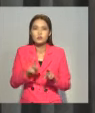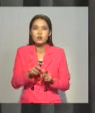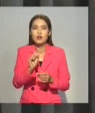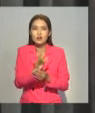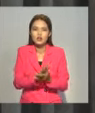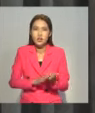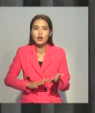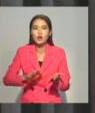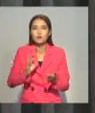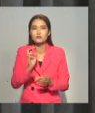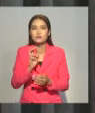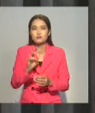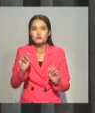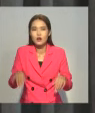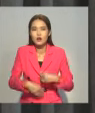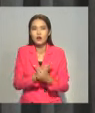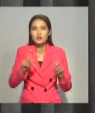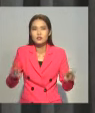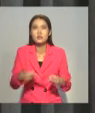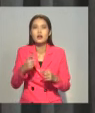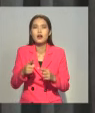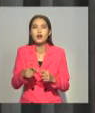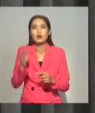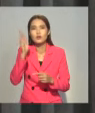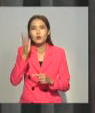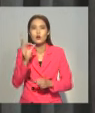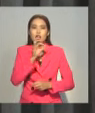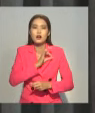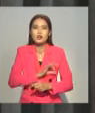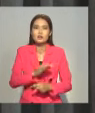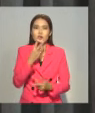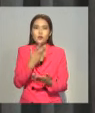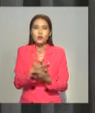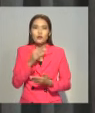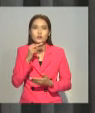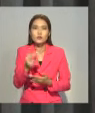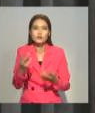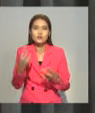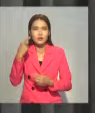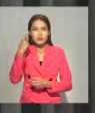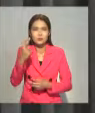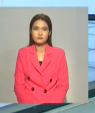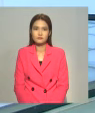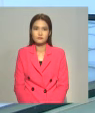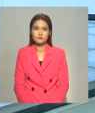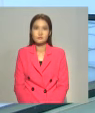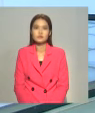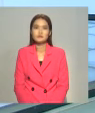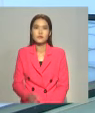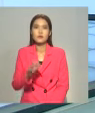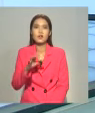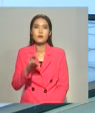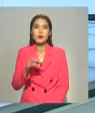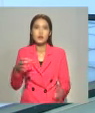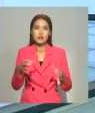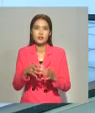Арғарай жұмыс жасалмайтын болса, қайтадан мандатты кері қайтарып алу функциясы бар екен, оны да естеріңізге саламыз. Аманат